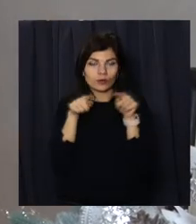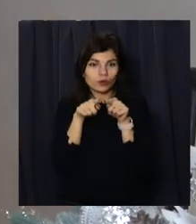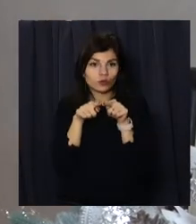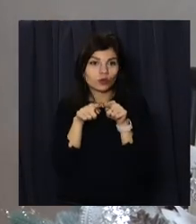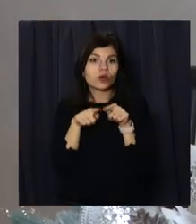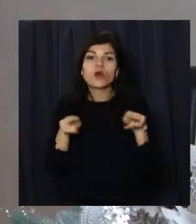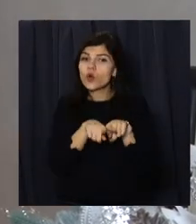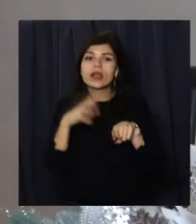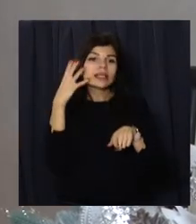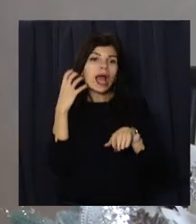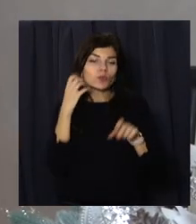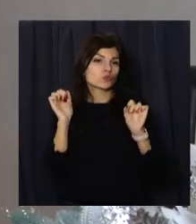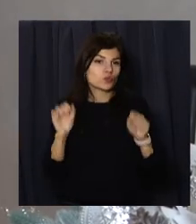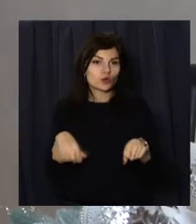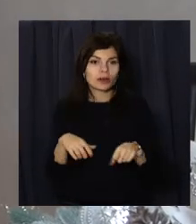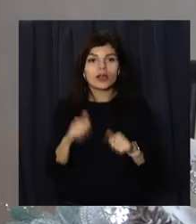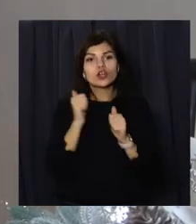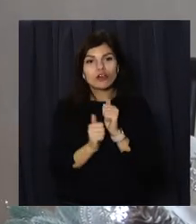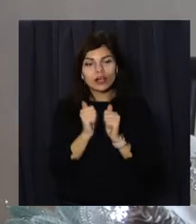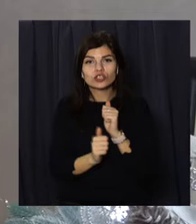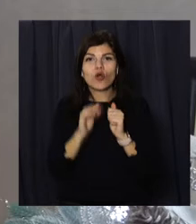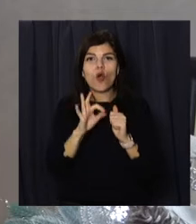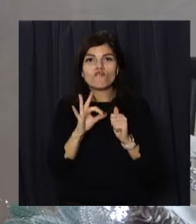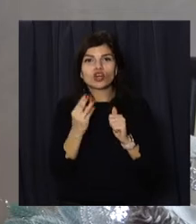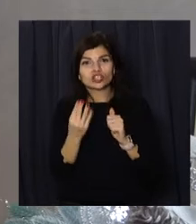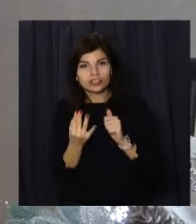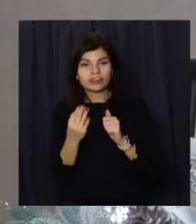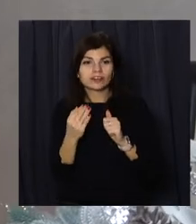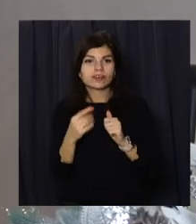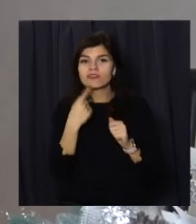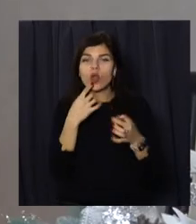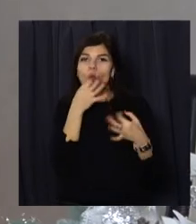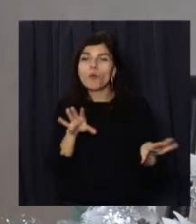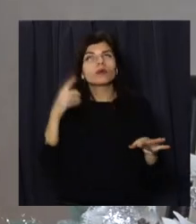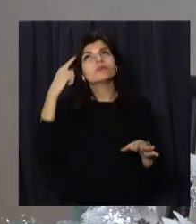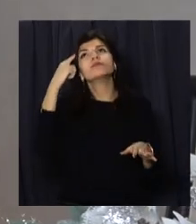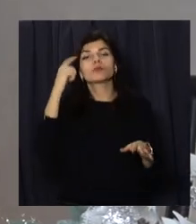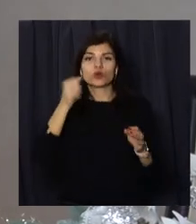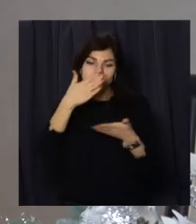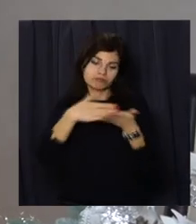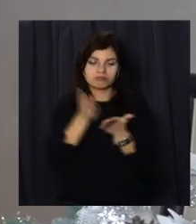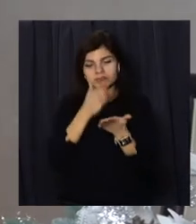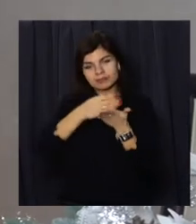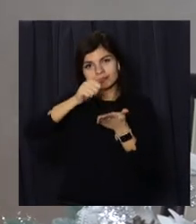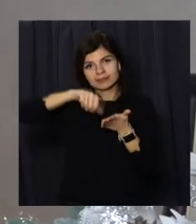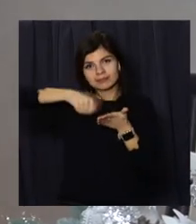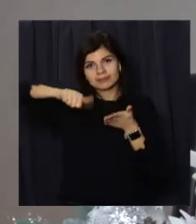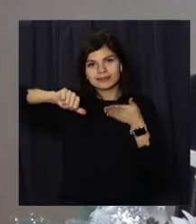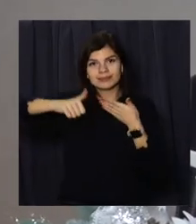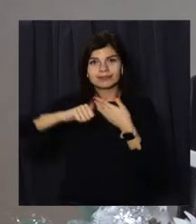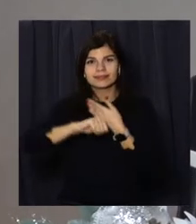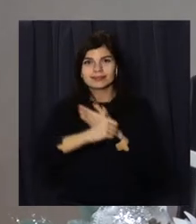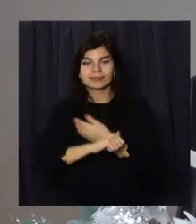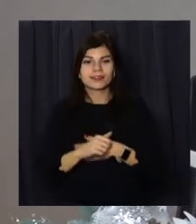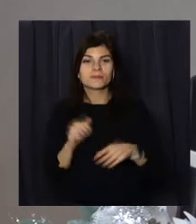в голову зараз, в даний момент. Можна брати і експериментувати. Ніяких обмежень по фруктам, по овочам,